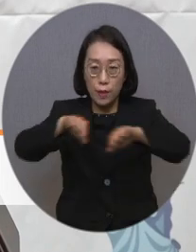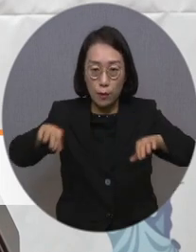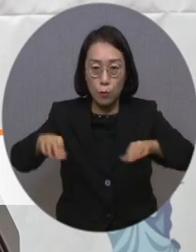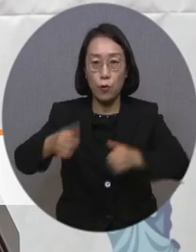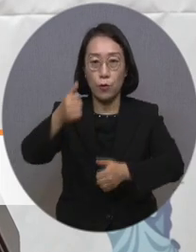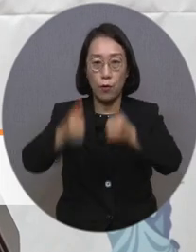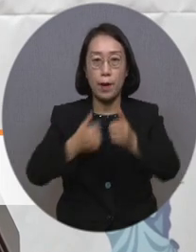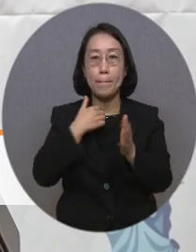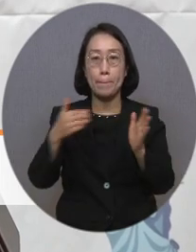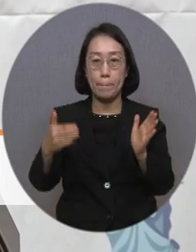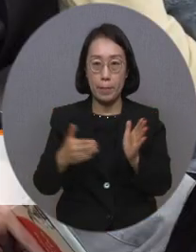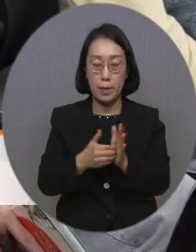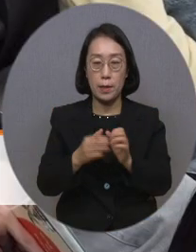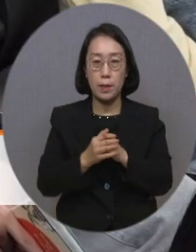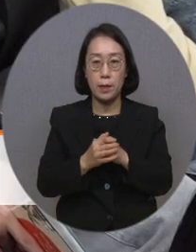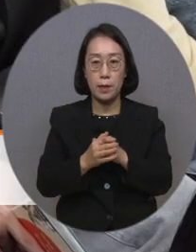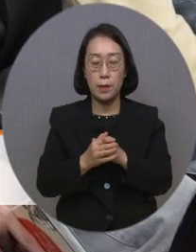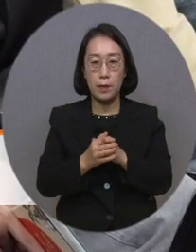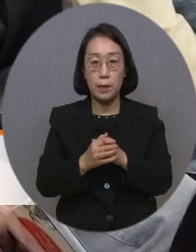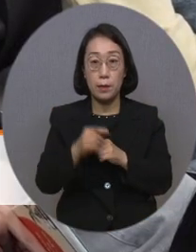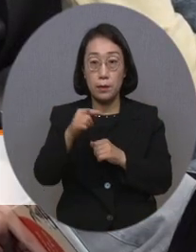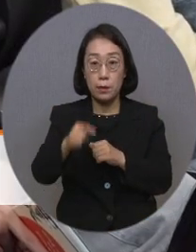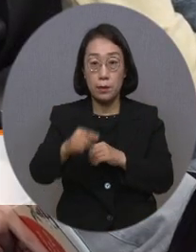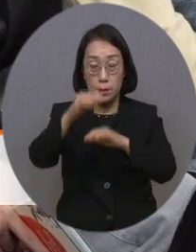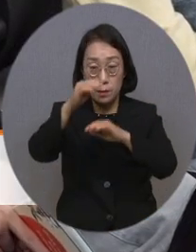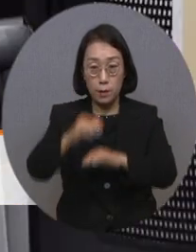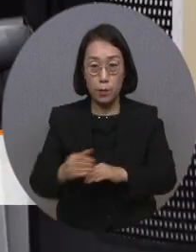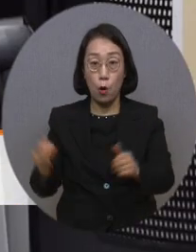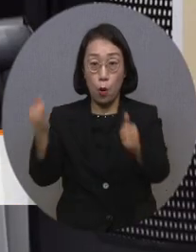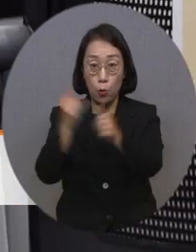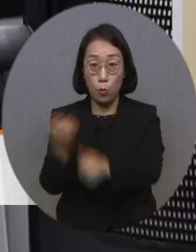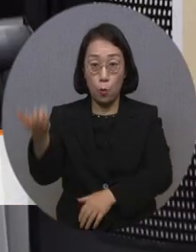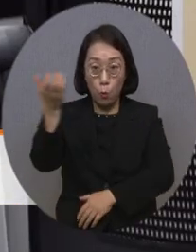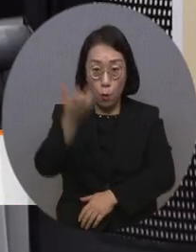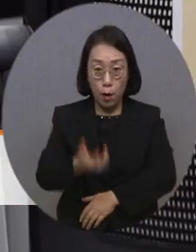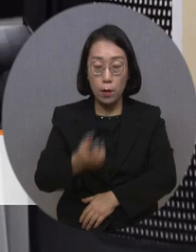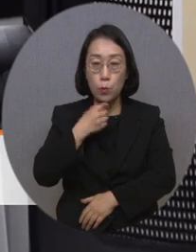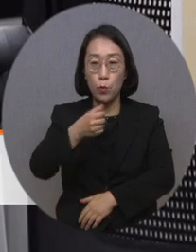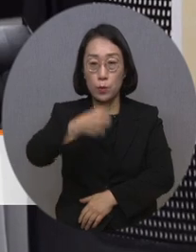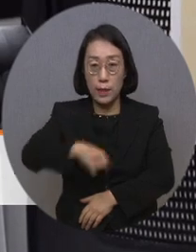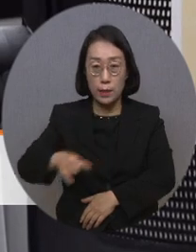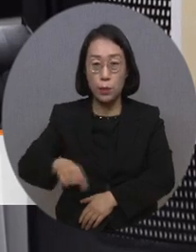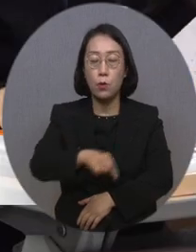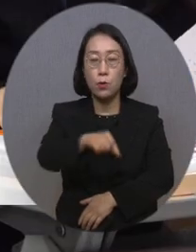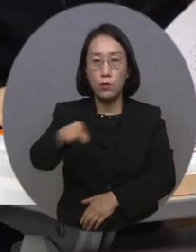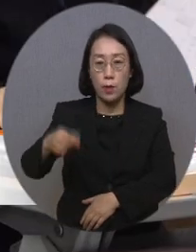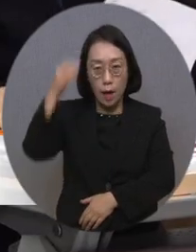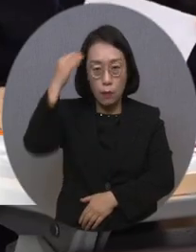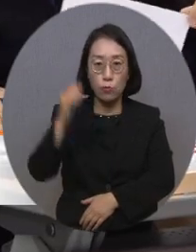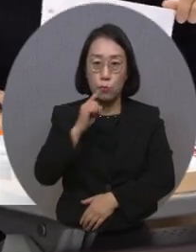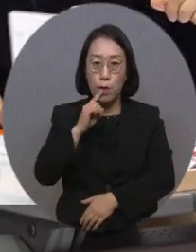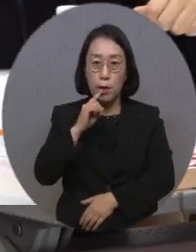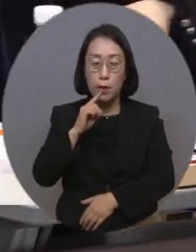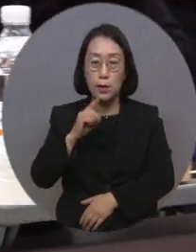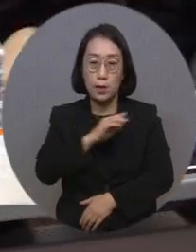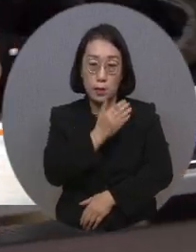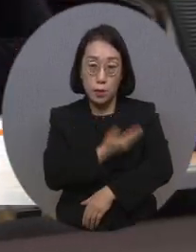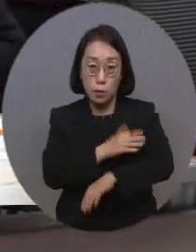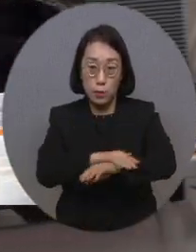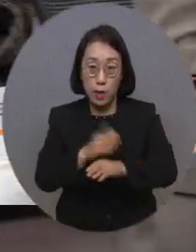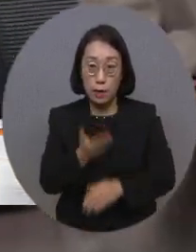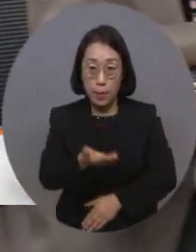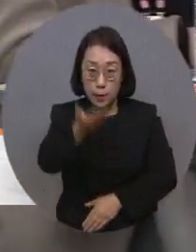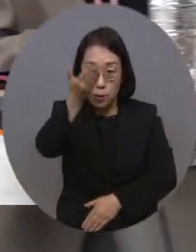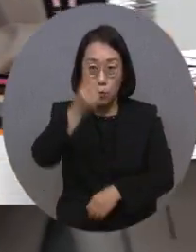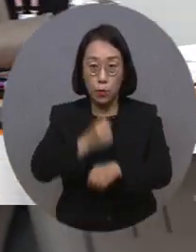경합을 벌였습니다 센터 관계자는 결혼 이민자 및 다문화가족 자녀가 한국어 능력을 높이고 다문화